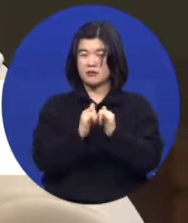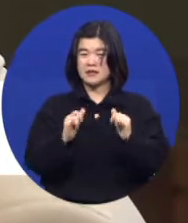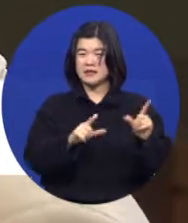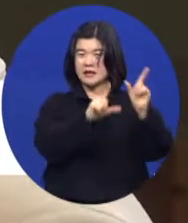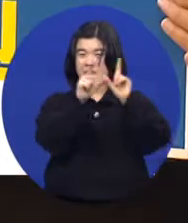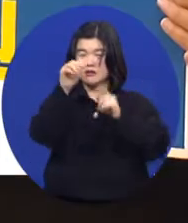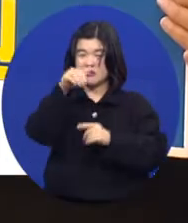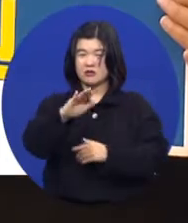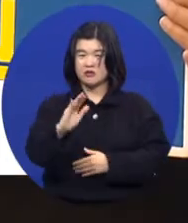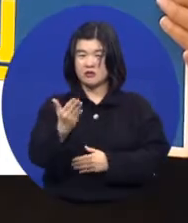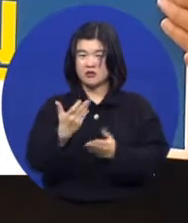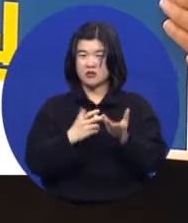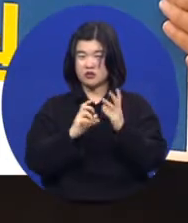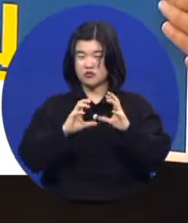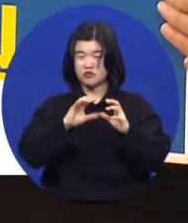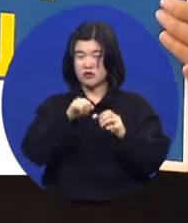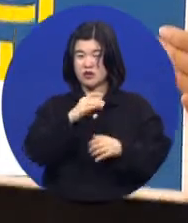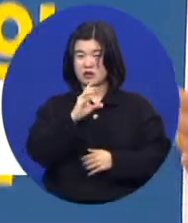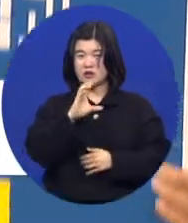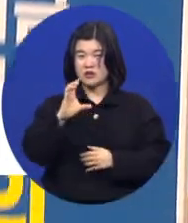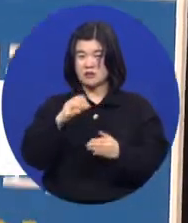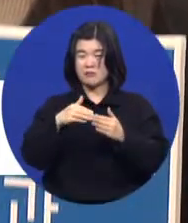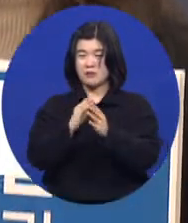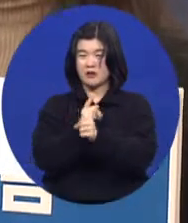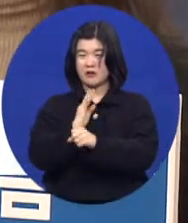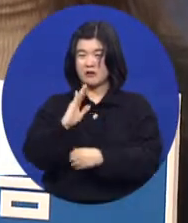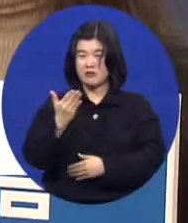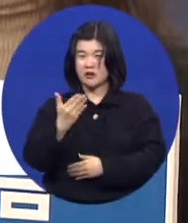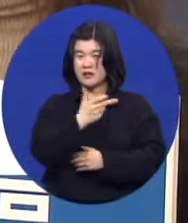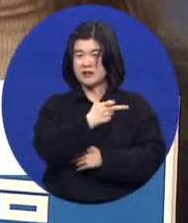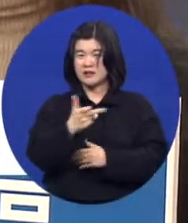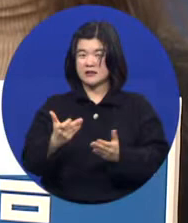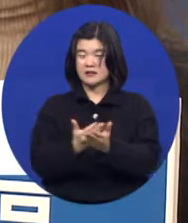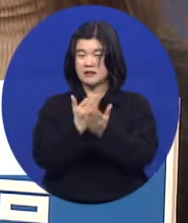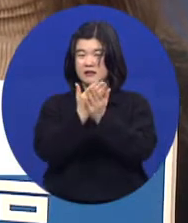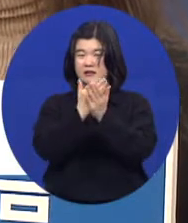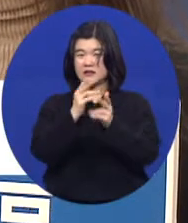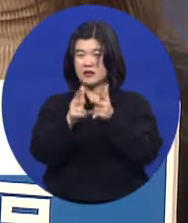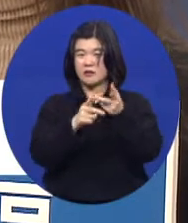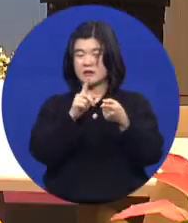떨어졌다며 제주국제자유도시 정책을 폐기하고 대규모